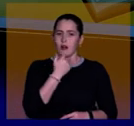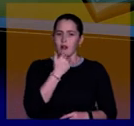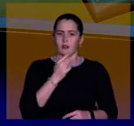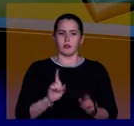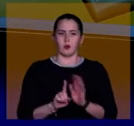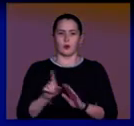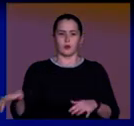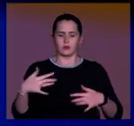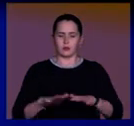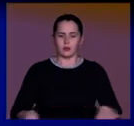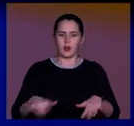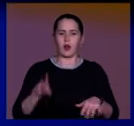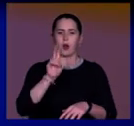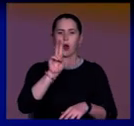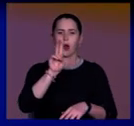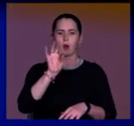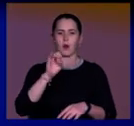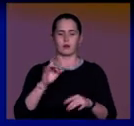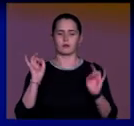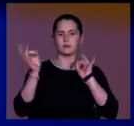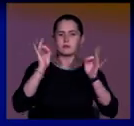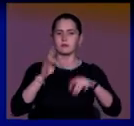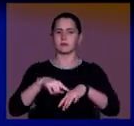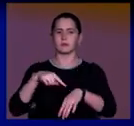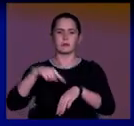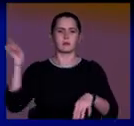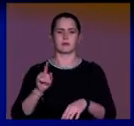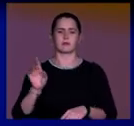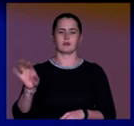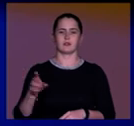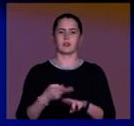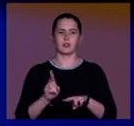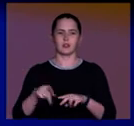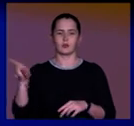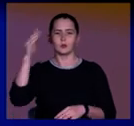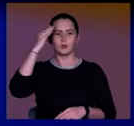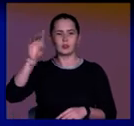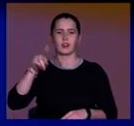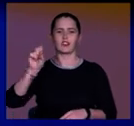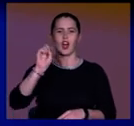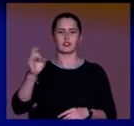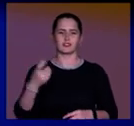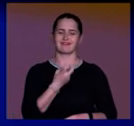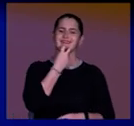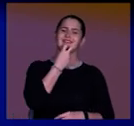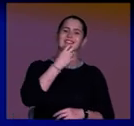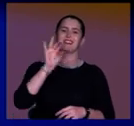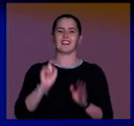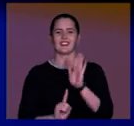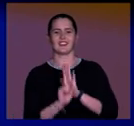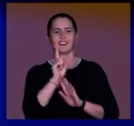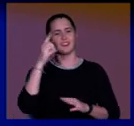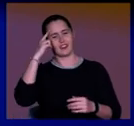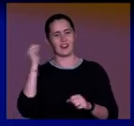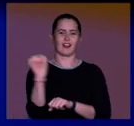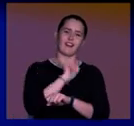3 его с коленок белую пыль березовой коры толстый незнакомый дачник усмехнулся покачал головой и